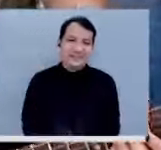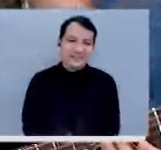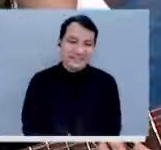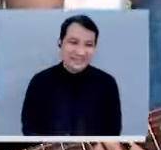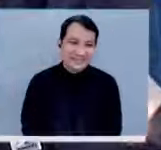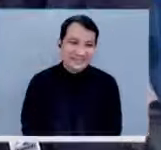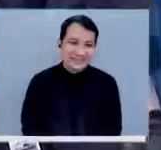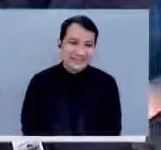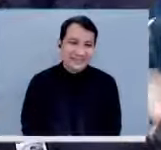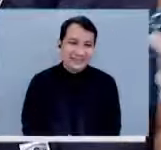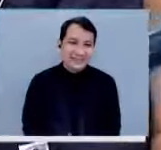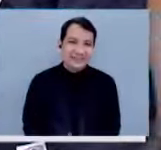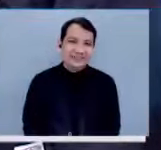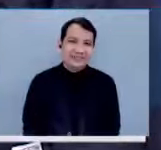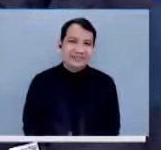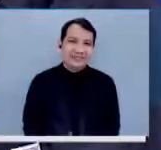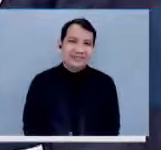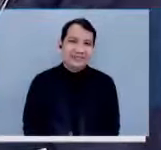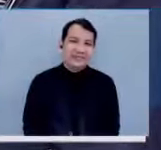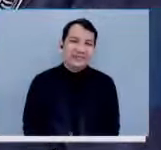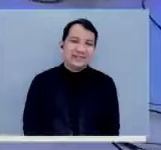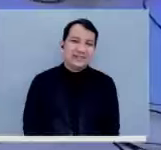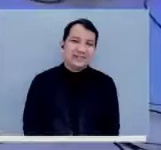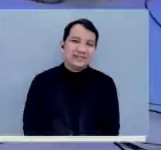okay, ano?